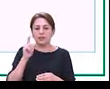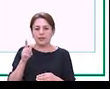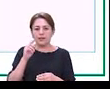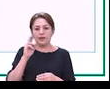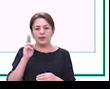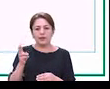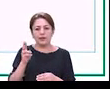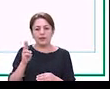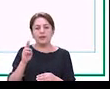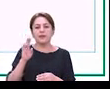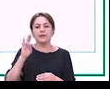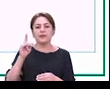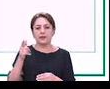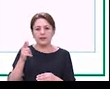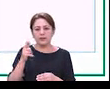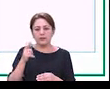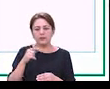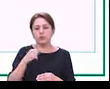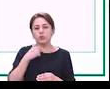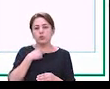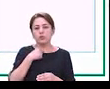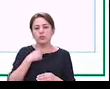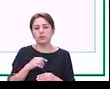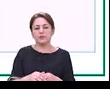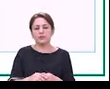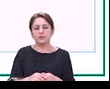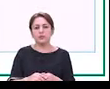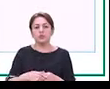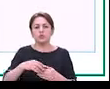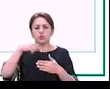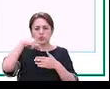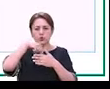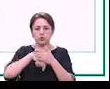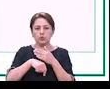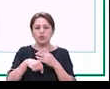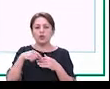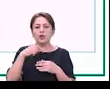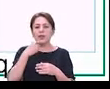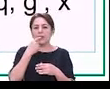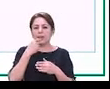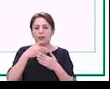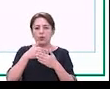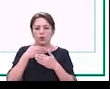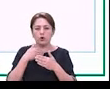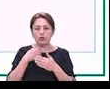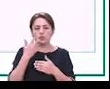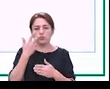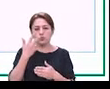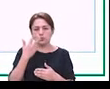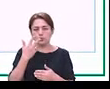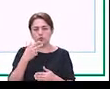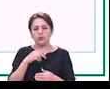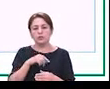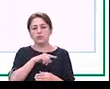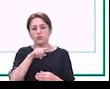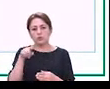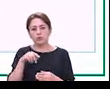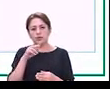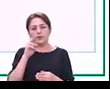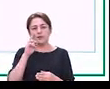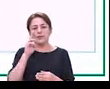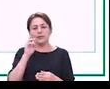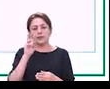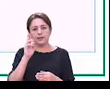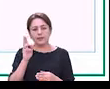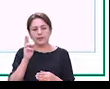K, N tovushlari. Chuqur til orqa tovushlarimiz ham 3-tani tashkil qiladi.